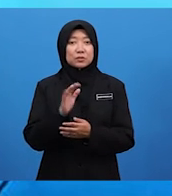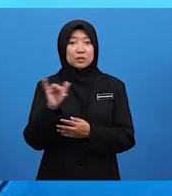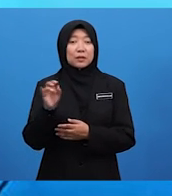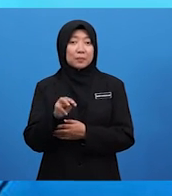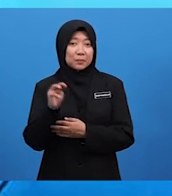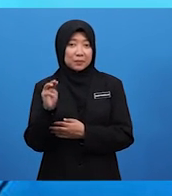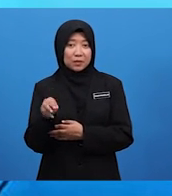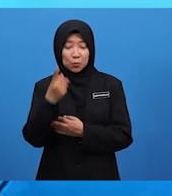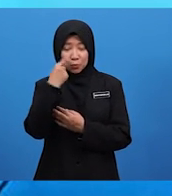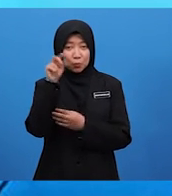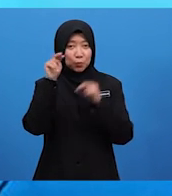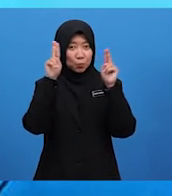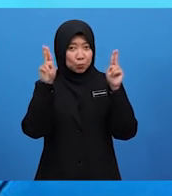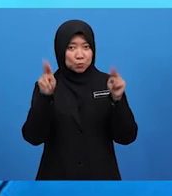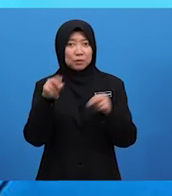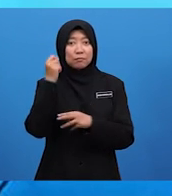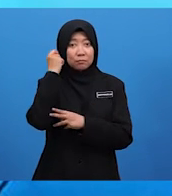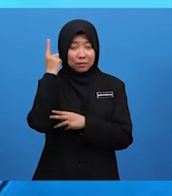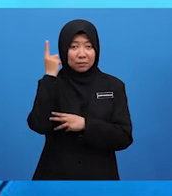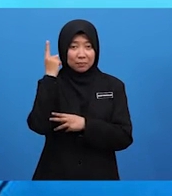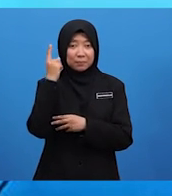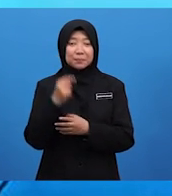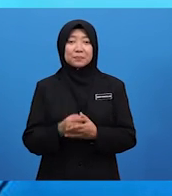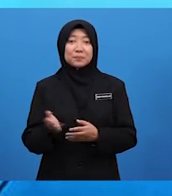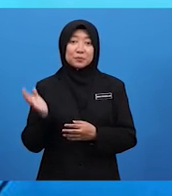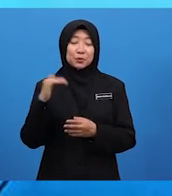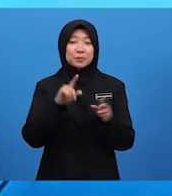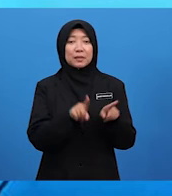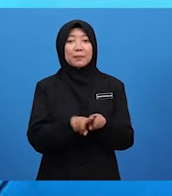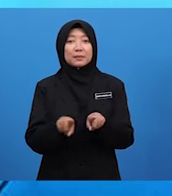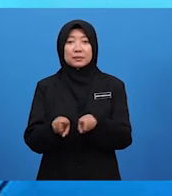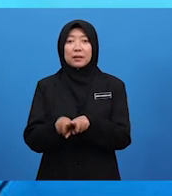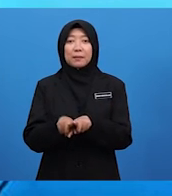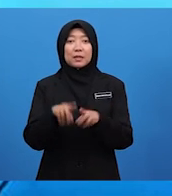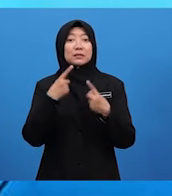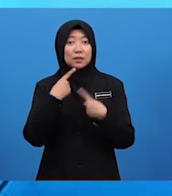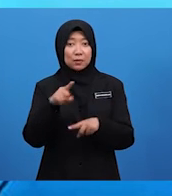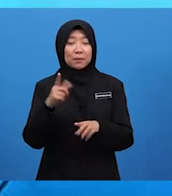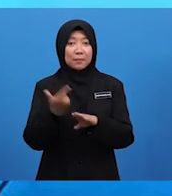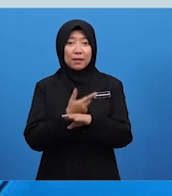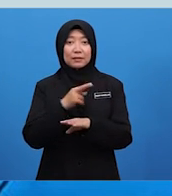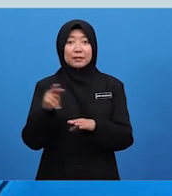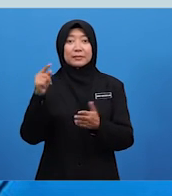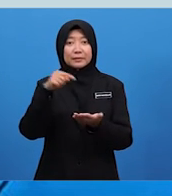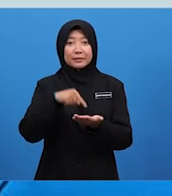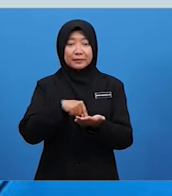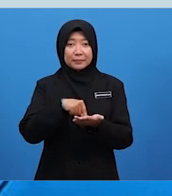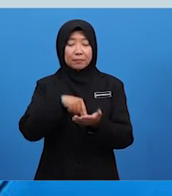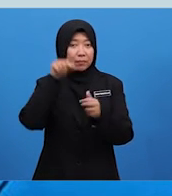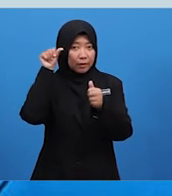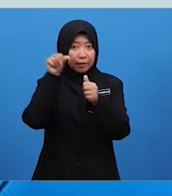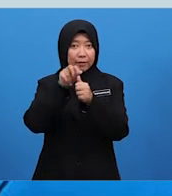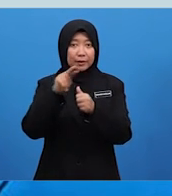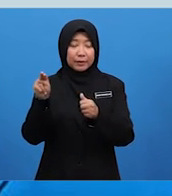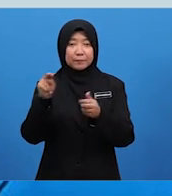Seterusnya murid-murid, bagi menguji kefahaman murid-murid, mari kita sama-sama menjawab latihan ini. Arahan kerja